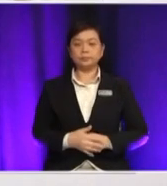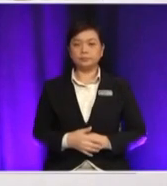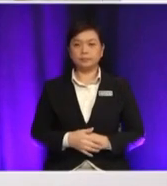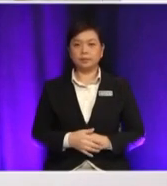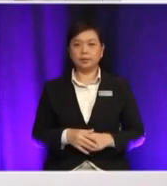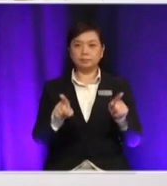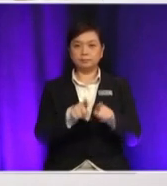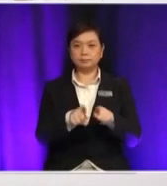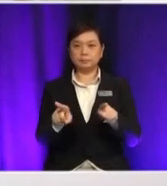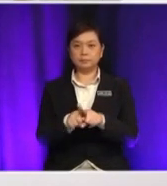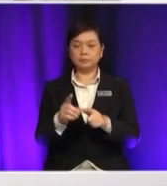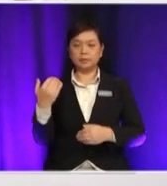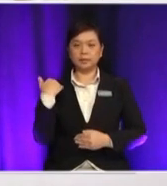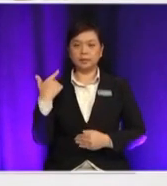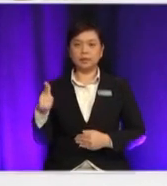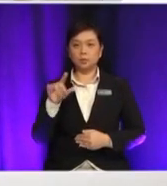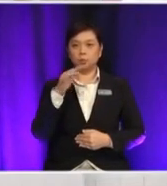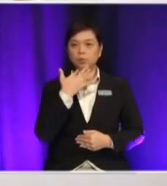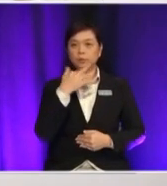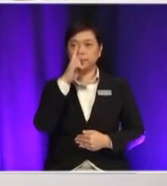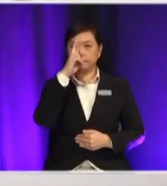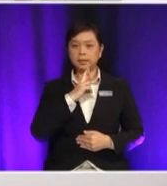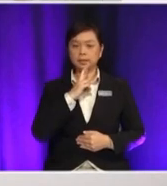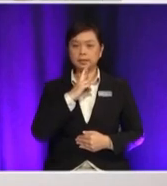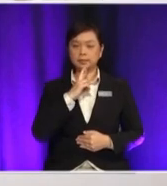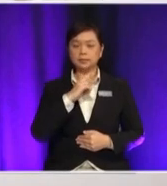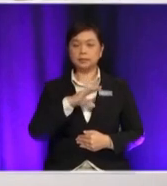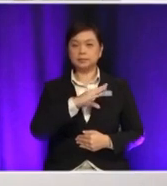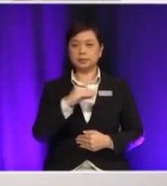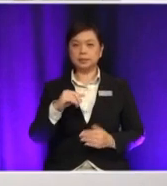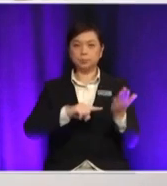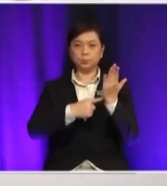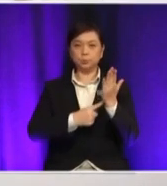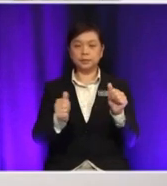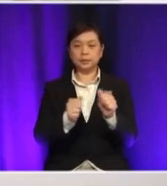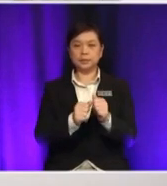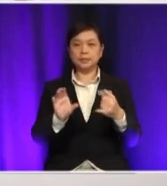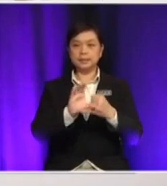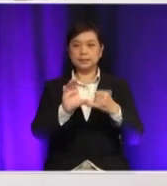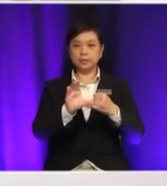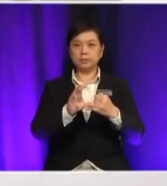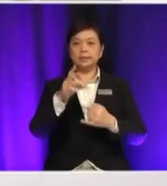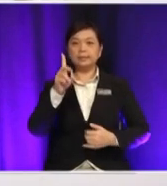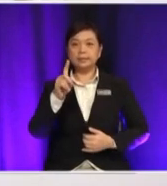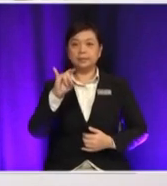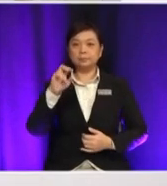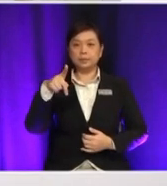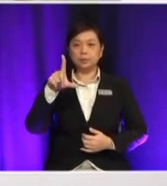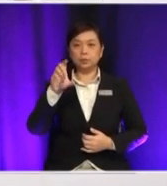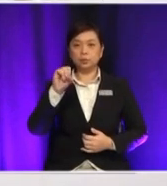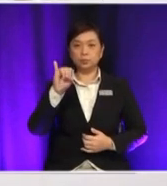samaannya adalah dalam yang berwarna merah yaitu dia Bermula dengan sel induk yang diploid Oke